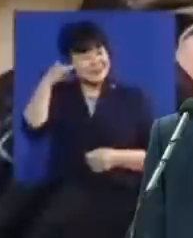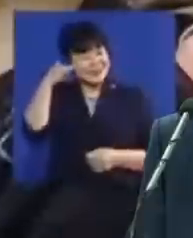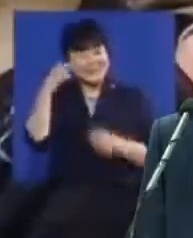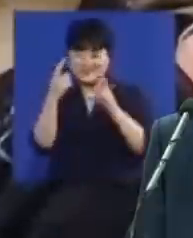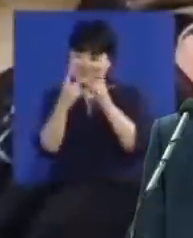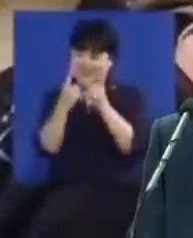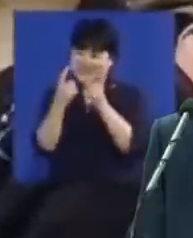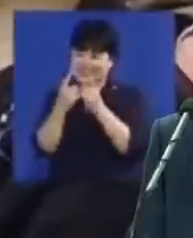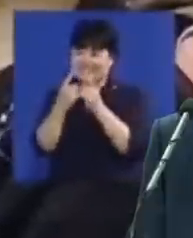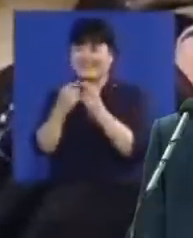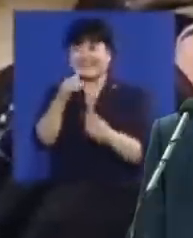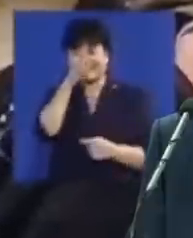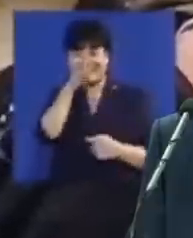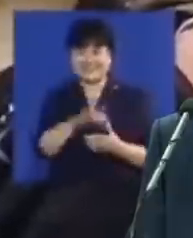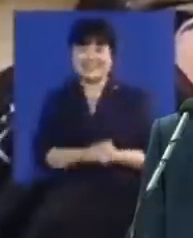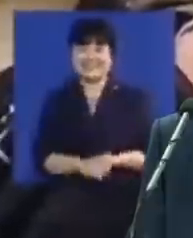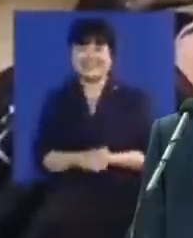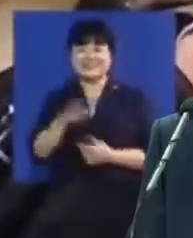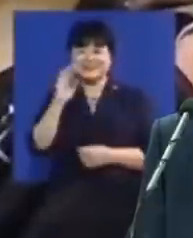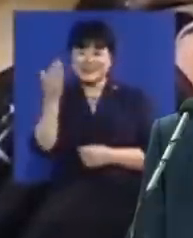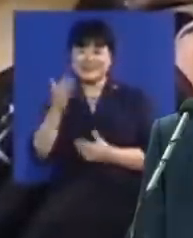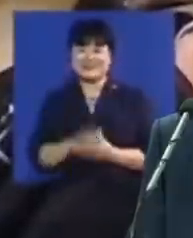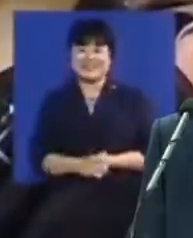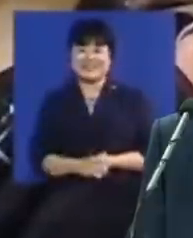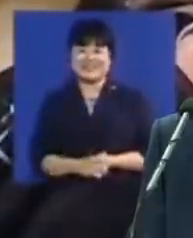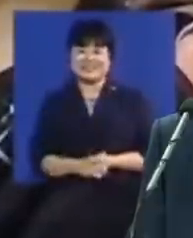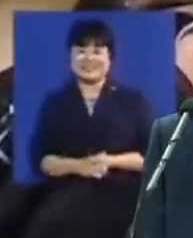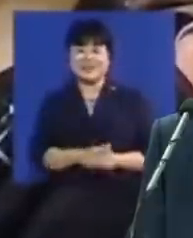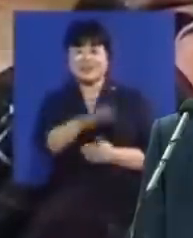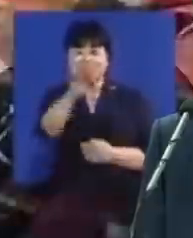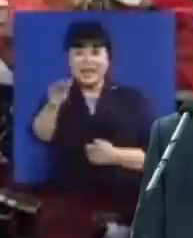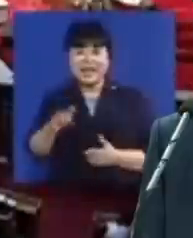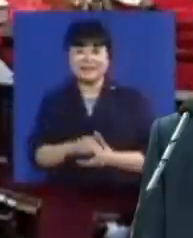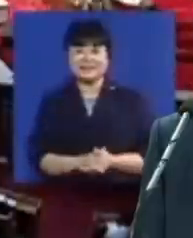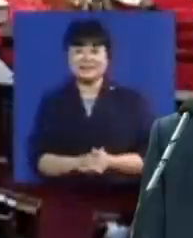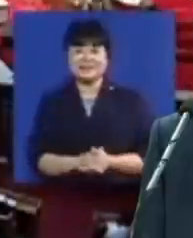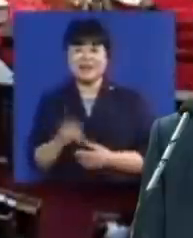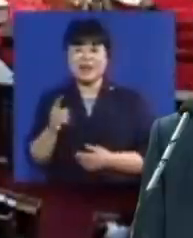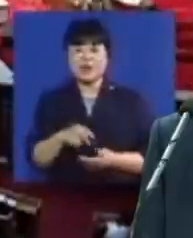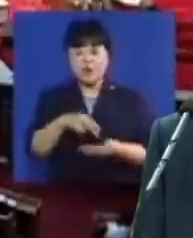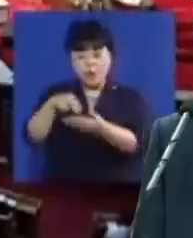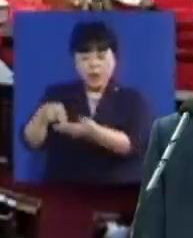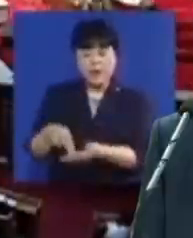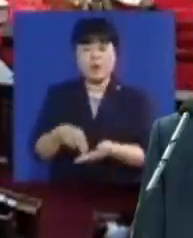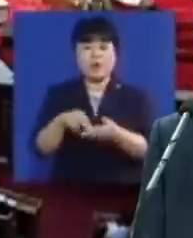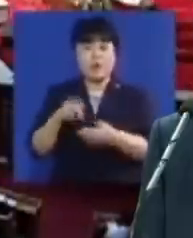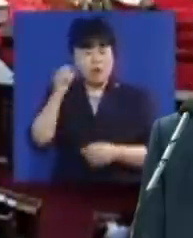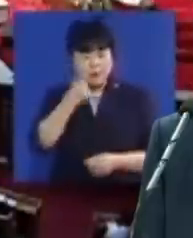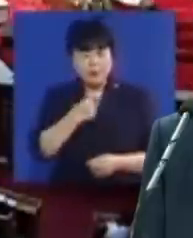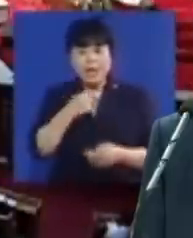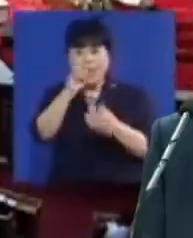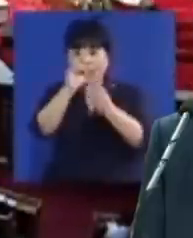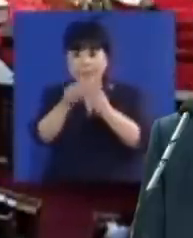연락하고 그렇게 된 것입니다. 우리가 아무리 외롭고 처절한